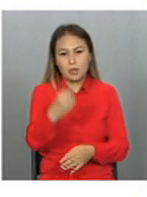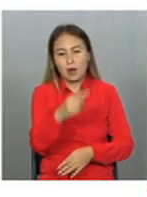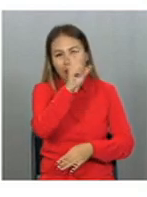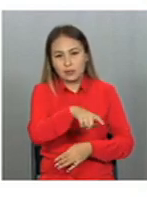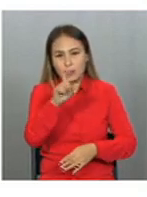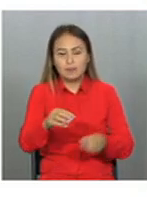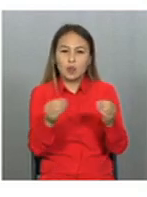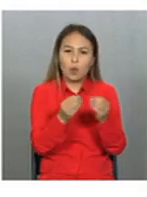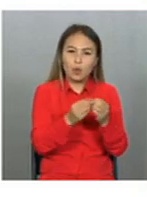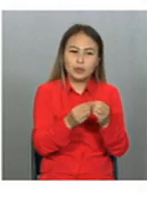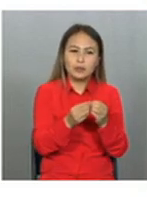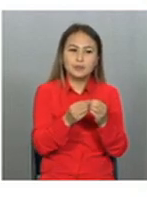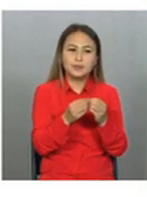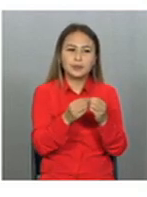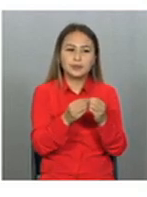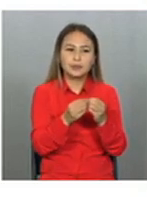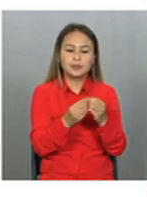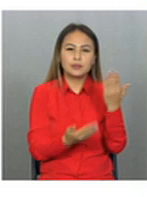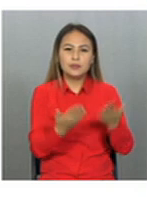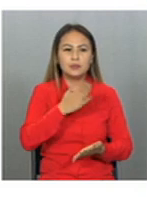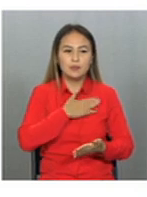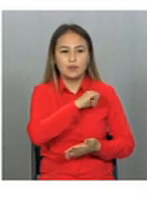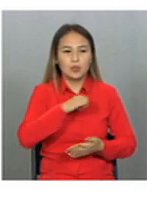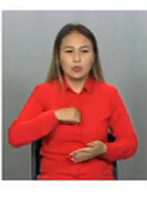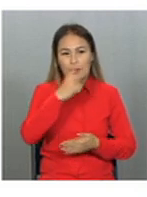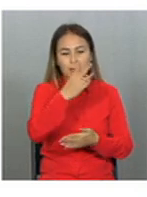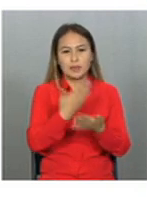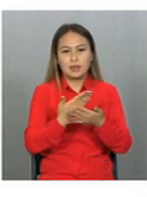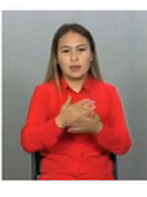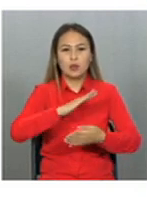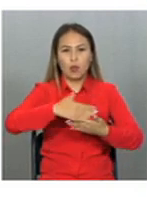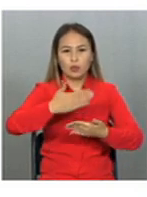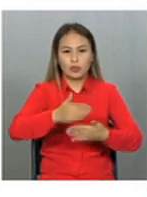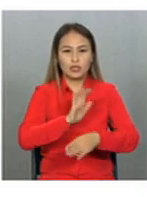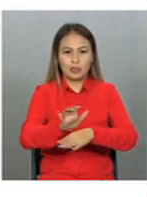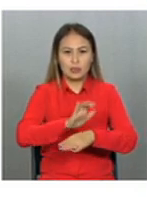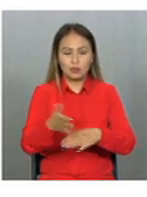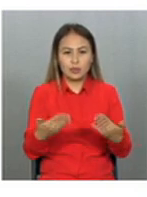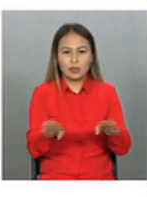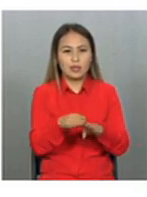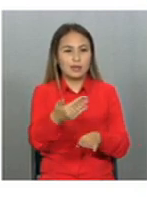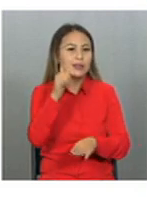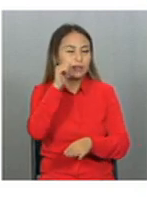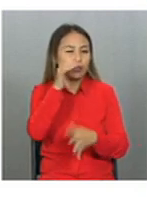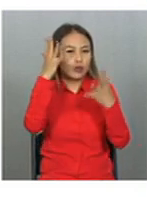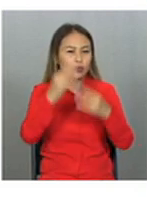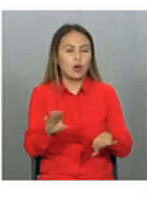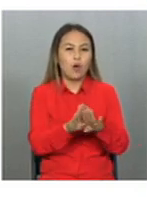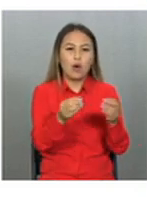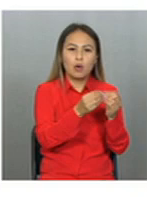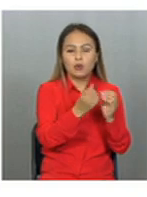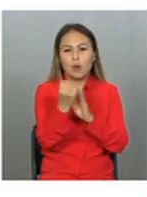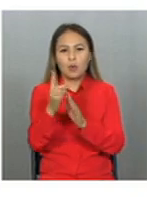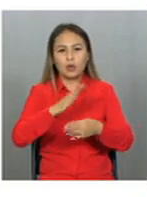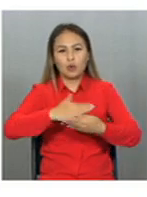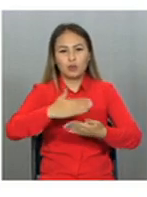10 жаңағы өзіміз қарастырып отырған ноутбук жасап шығаратын болса, ертеңгі күні ол 10 емес 11 ноутбук жасап